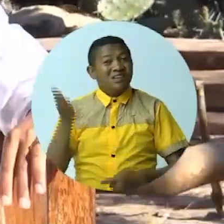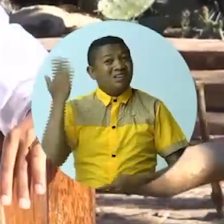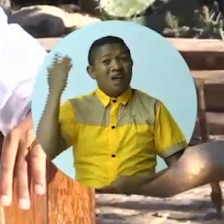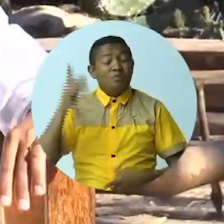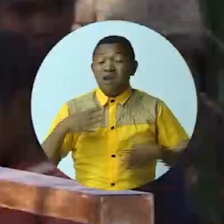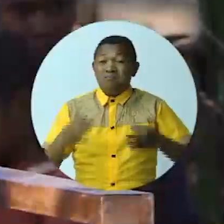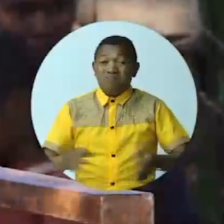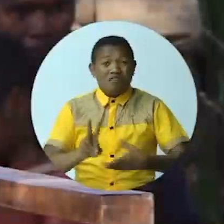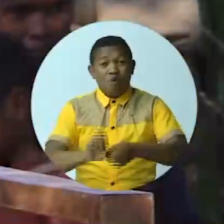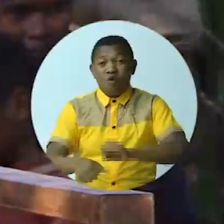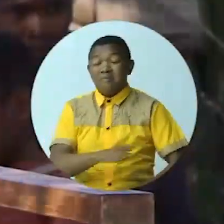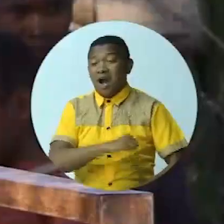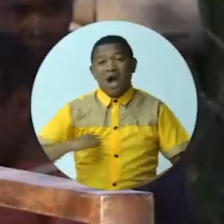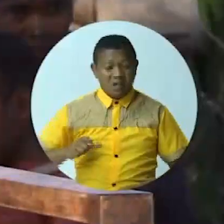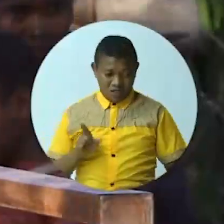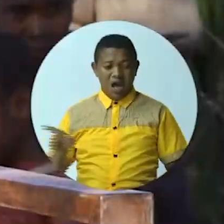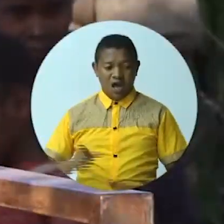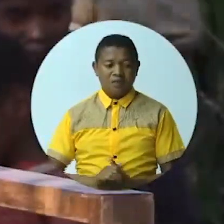Rehefa nitety an'ireo